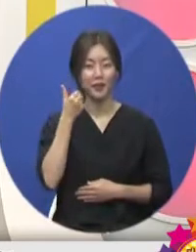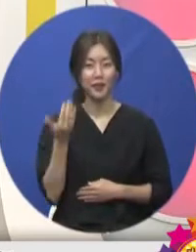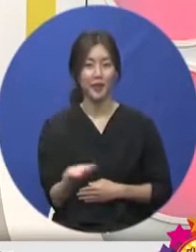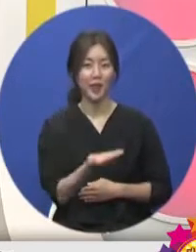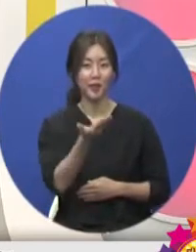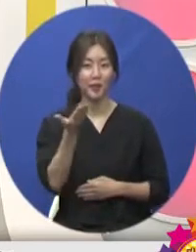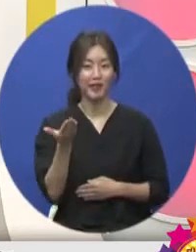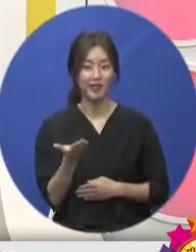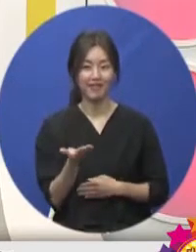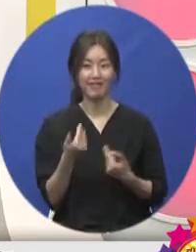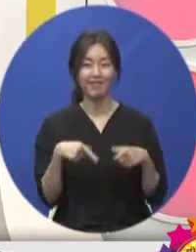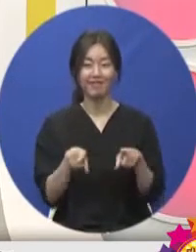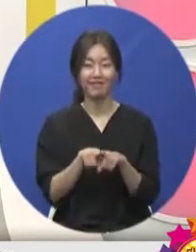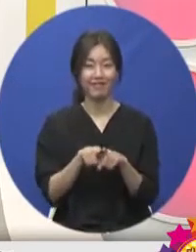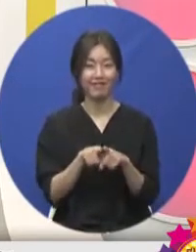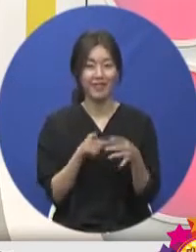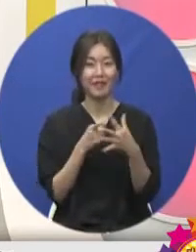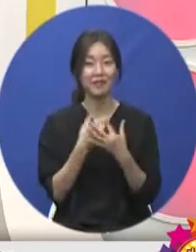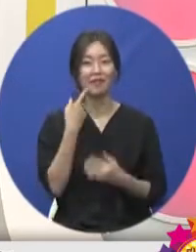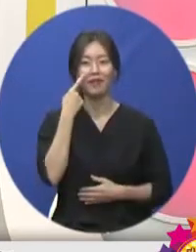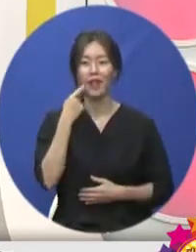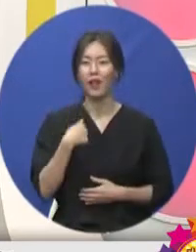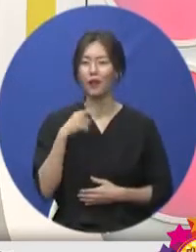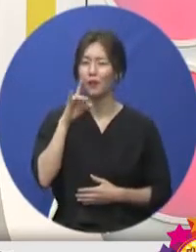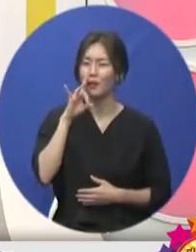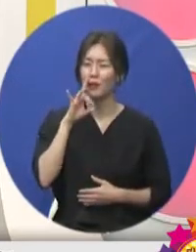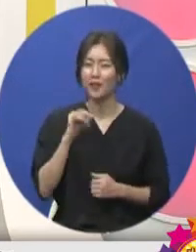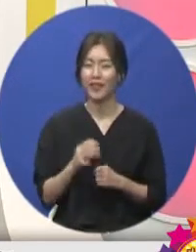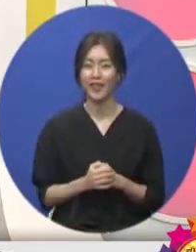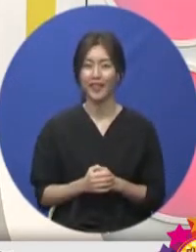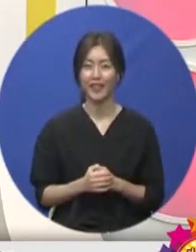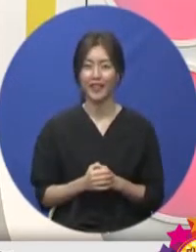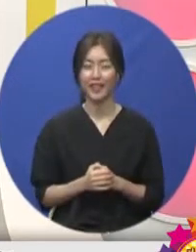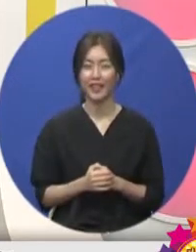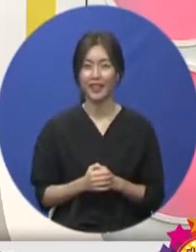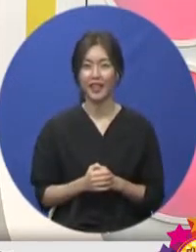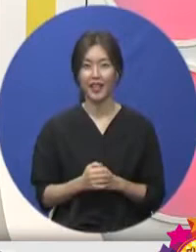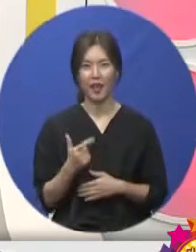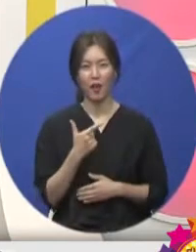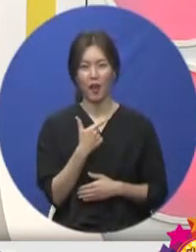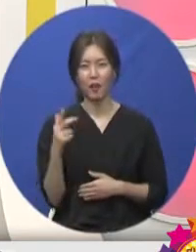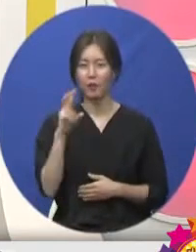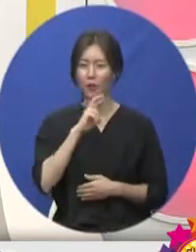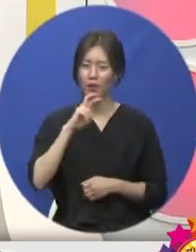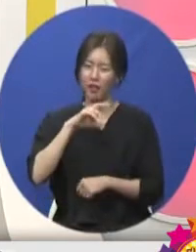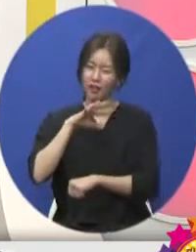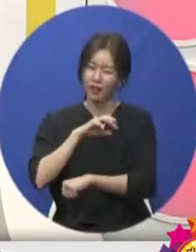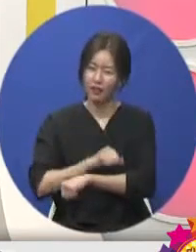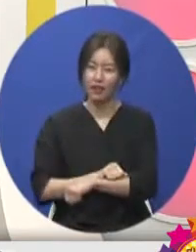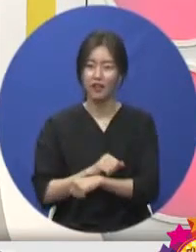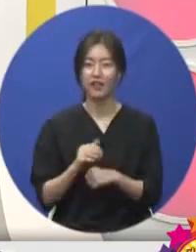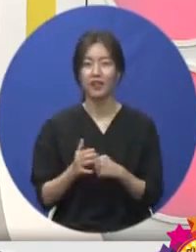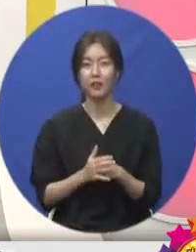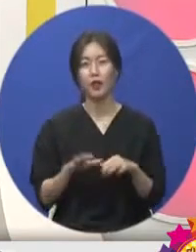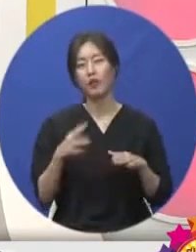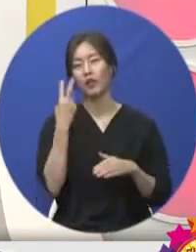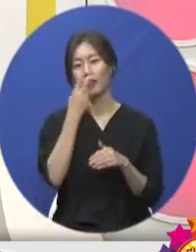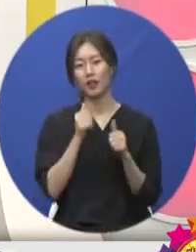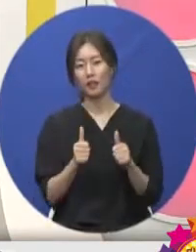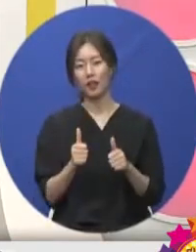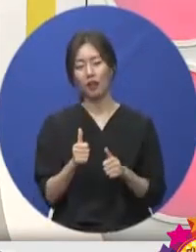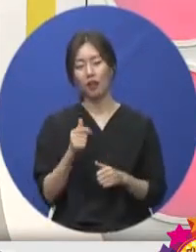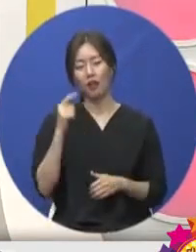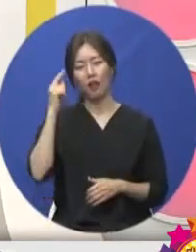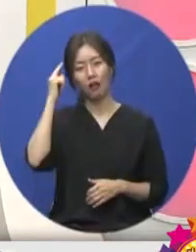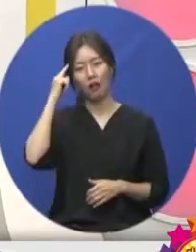여러분들도 한번. 네. 선택하셨는지 모르겠네요. 저도 궁금해집니다. 네, 궁금해집니다. 네. 너무 노래를 다 잘하기 때문에 오늘 심사하시는데